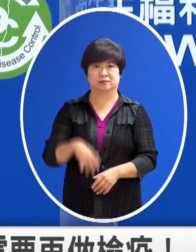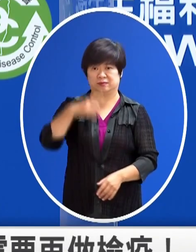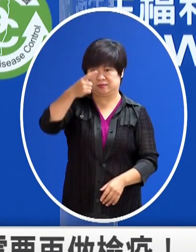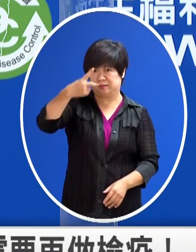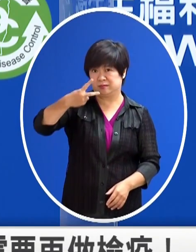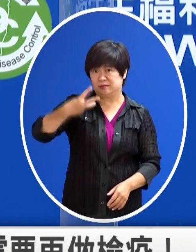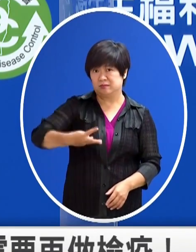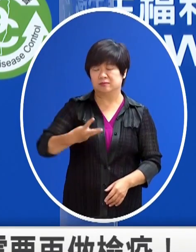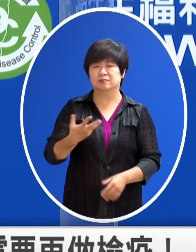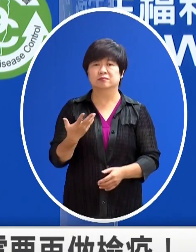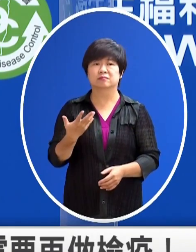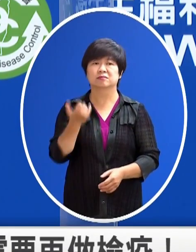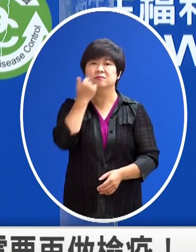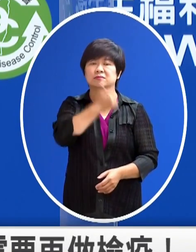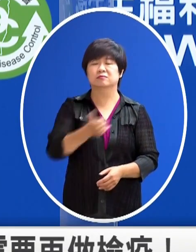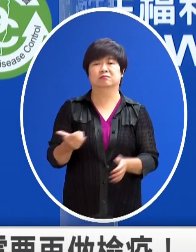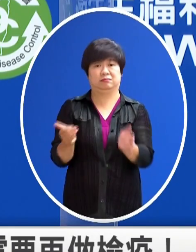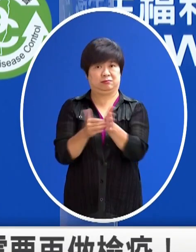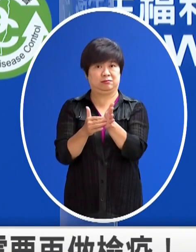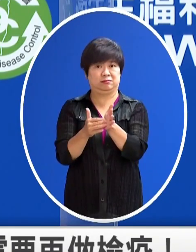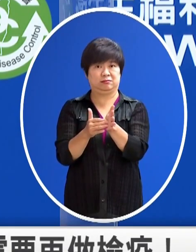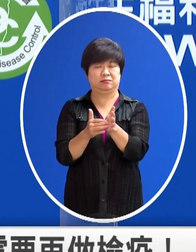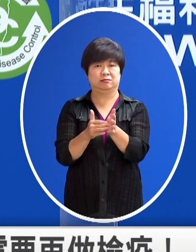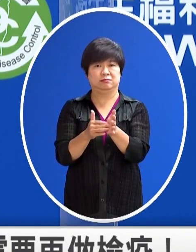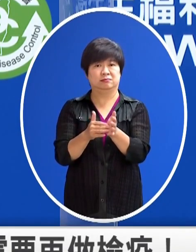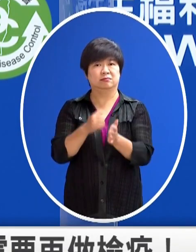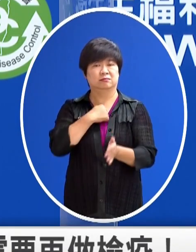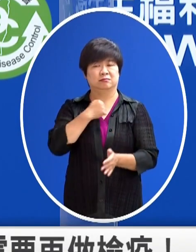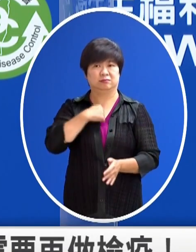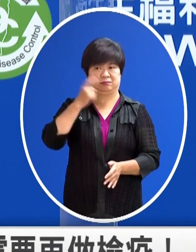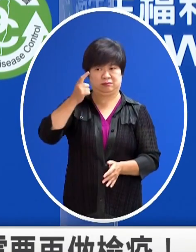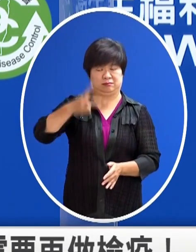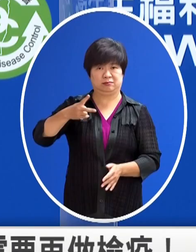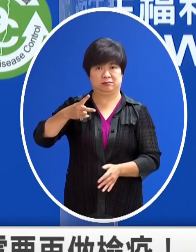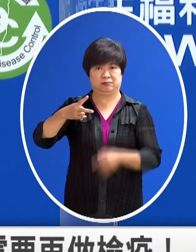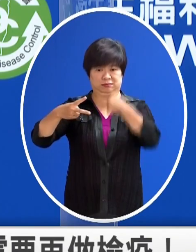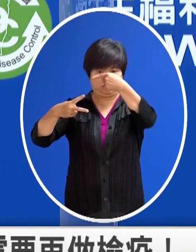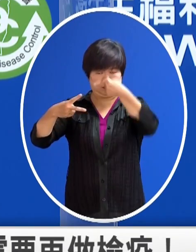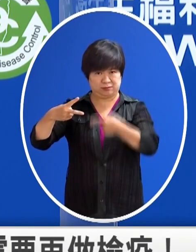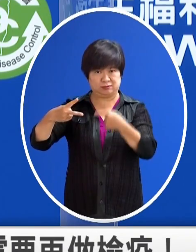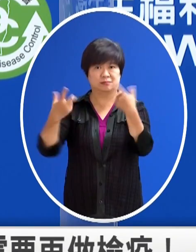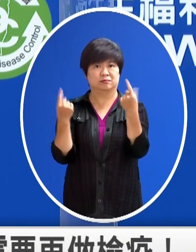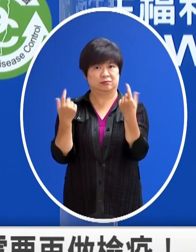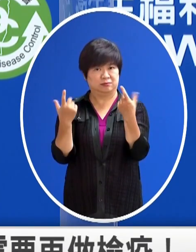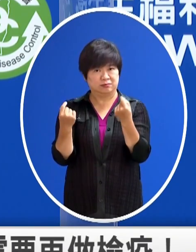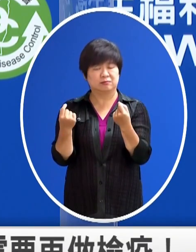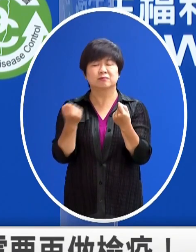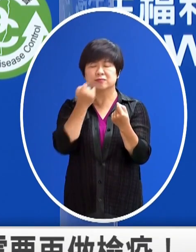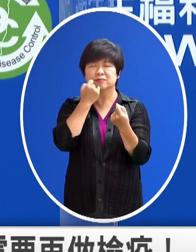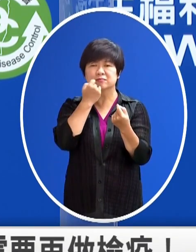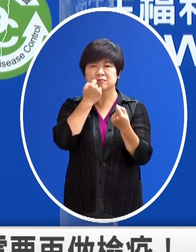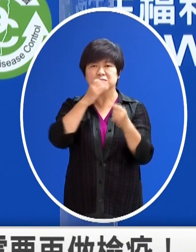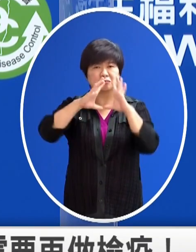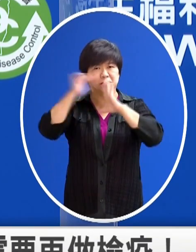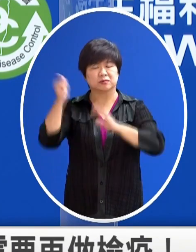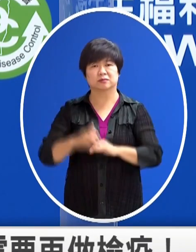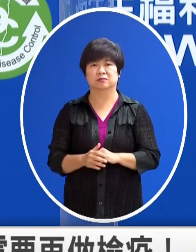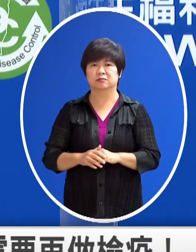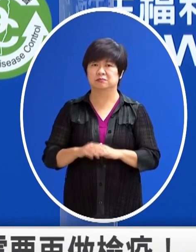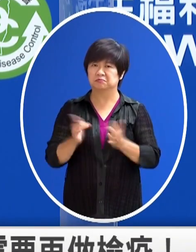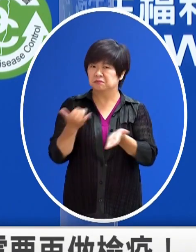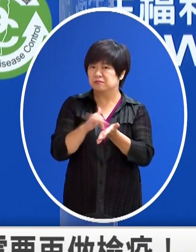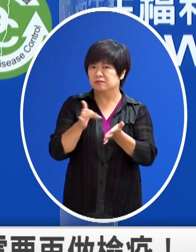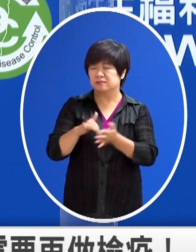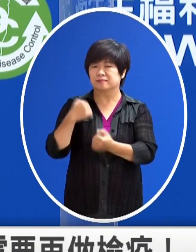那很可能就是筛出来就是我们的2次的阴性，那就准备要出院，那至少要到住个